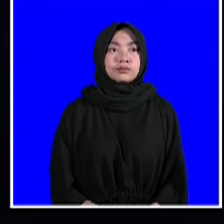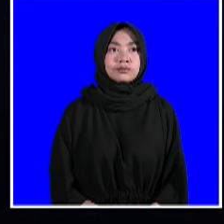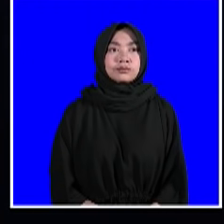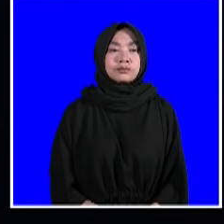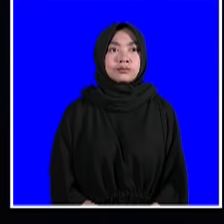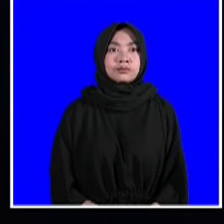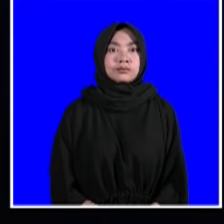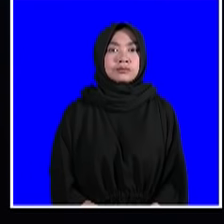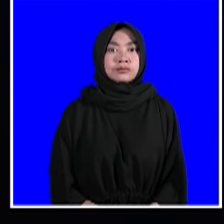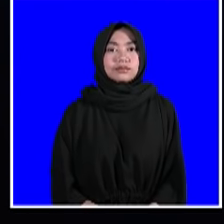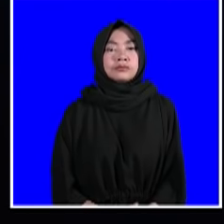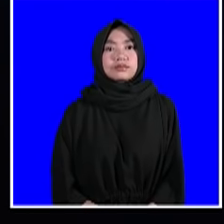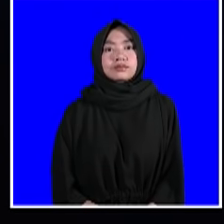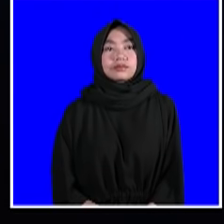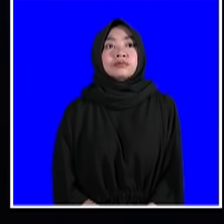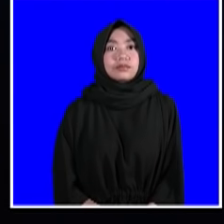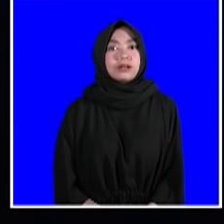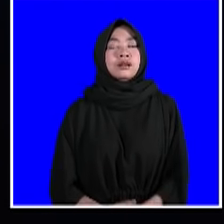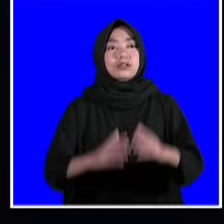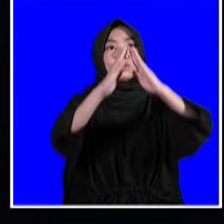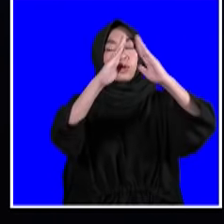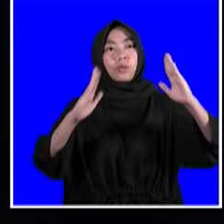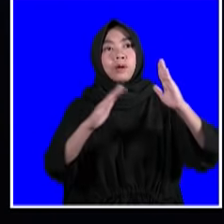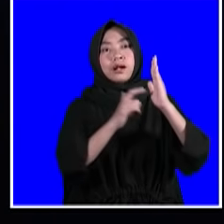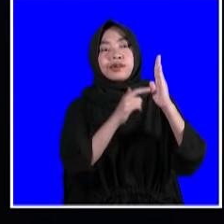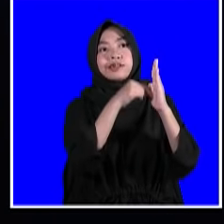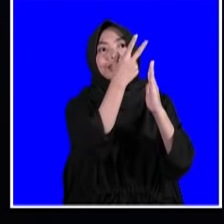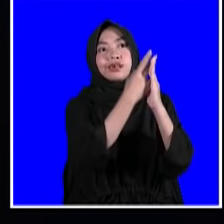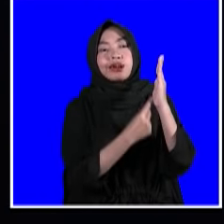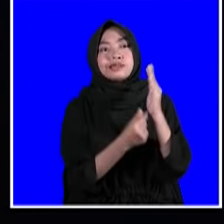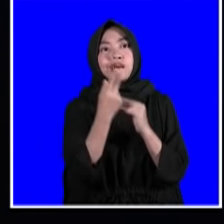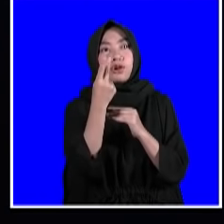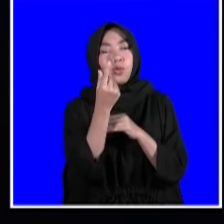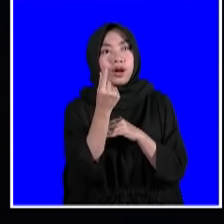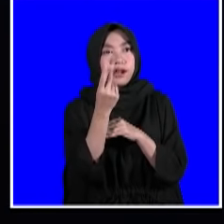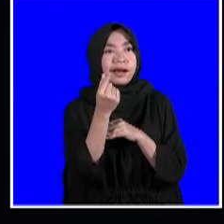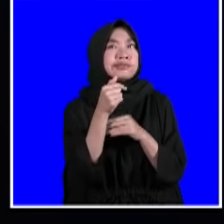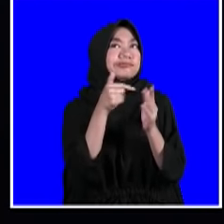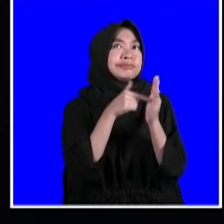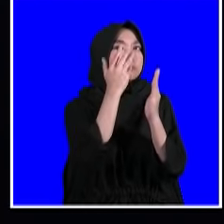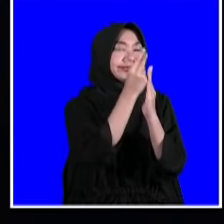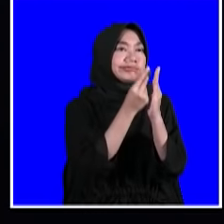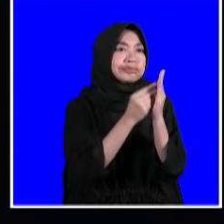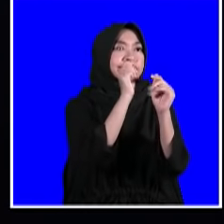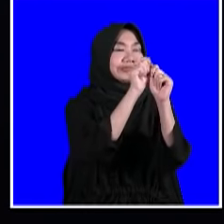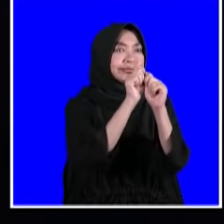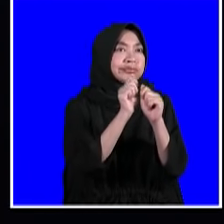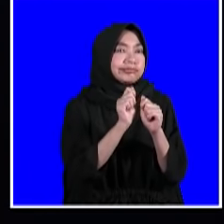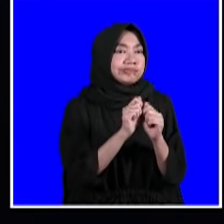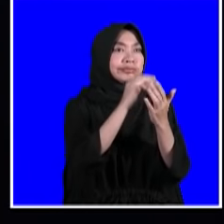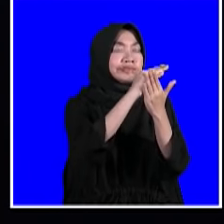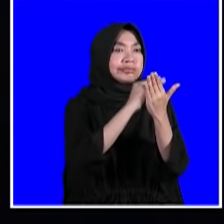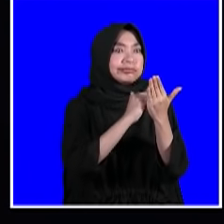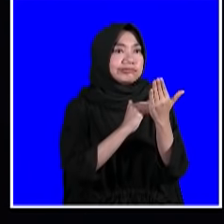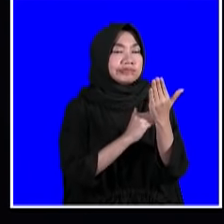Dalam perencanaan keuangan rumah tangga, penghematan pasti harus dilakukan ya. Itu adalah suatu kebiasaan baik